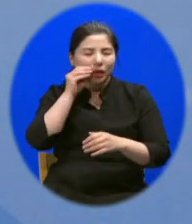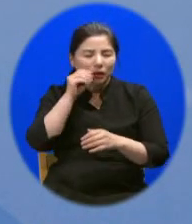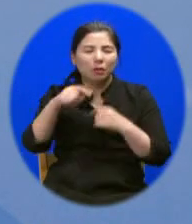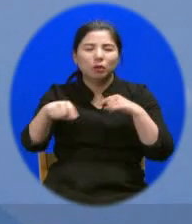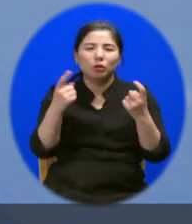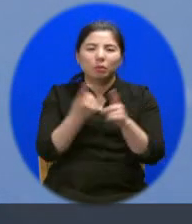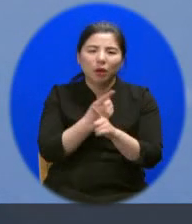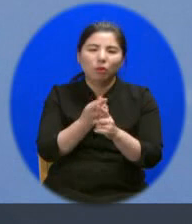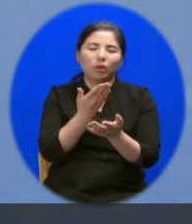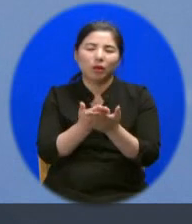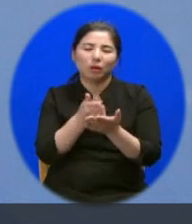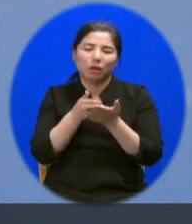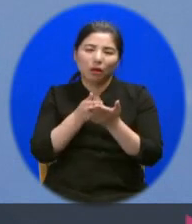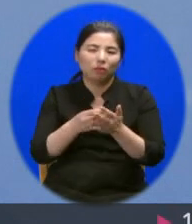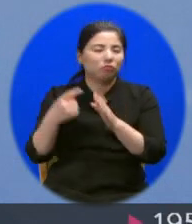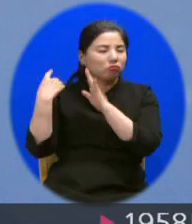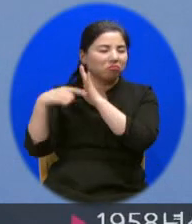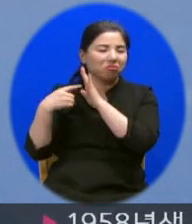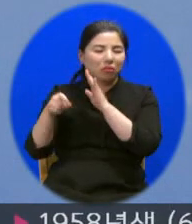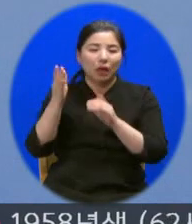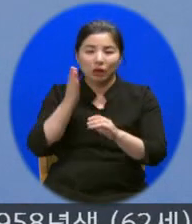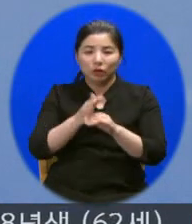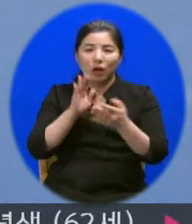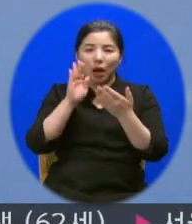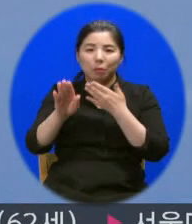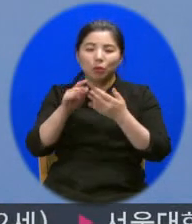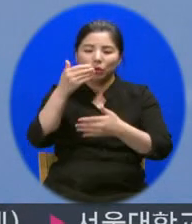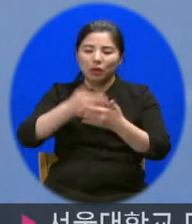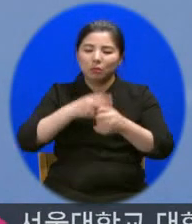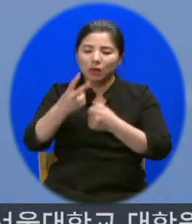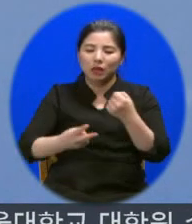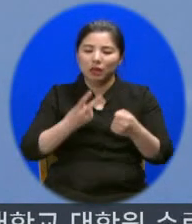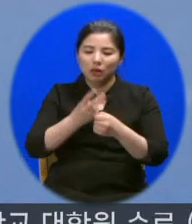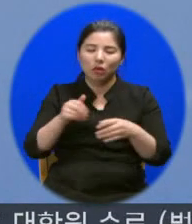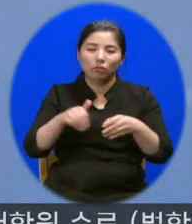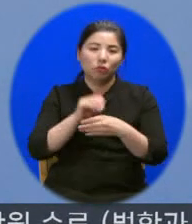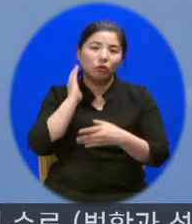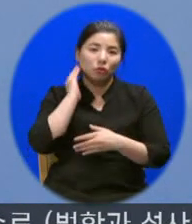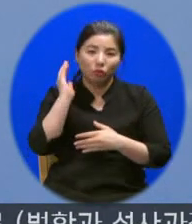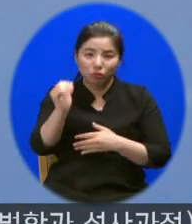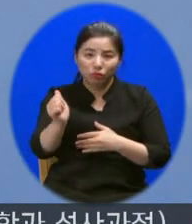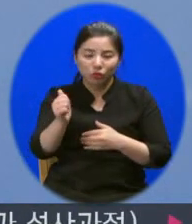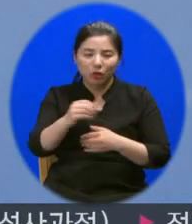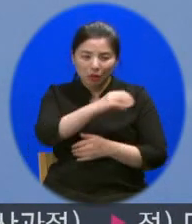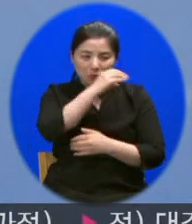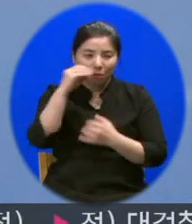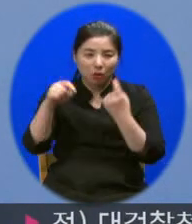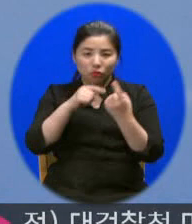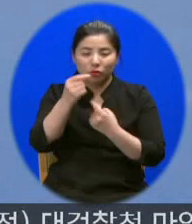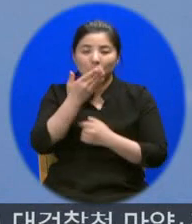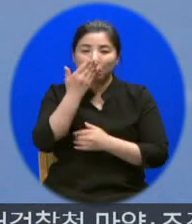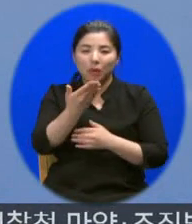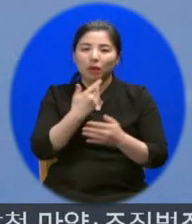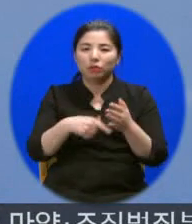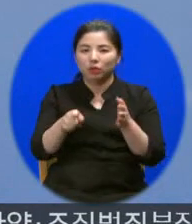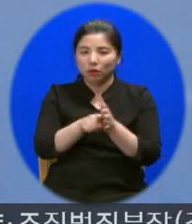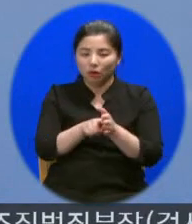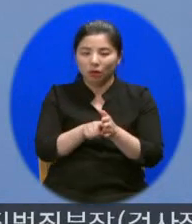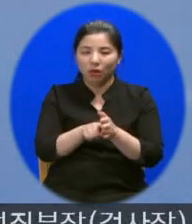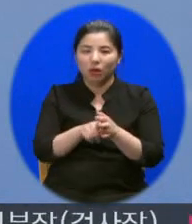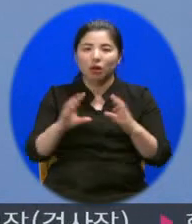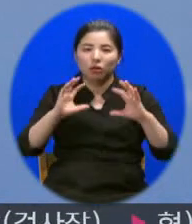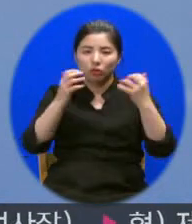있습니다 지금 앞으로 남은 인연의 문재인 정부 라마 제대로 운영하게 하기 위해서는